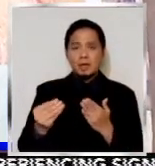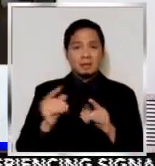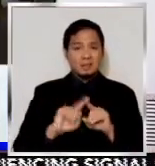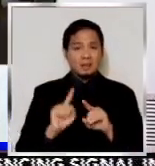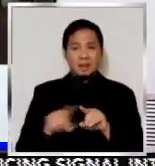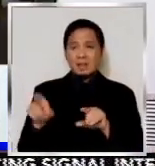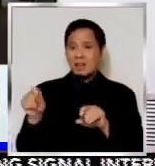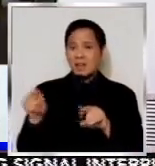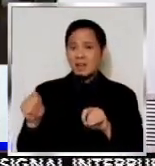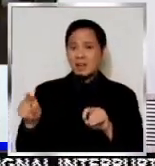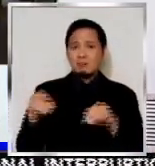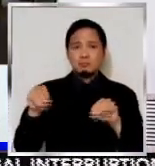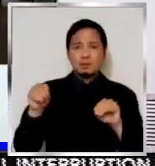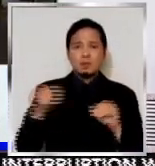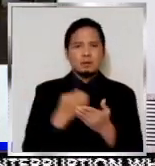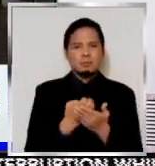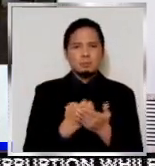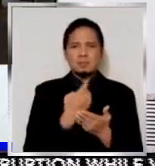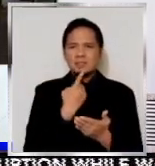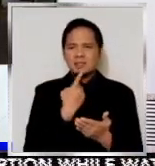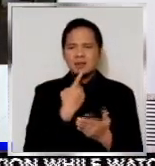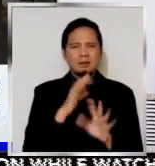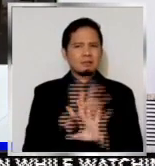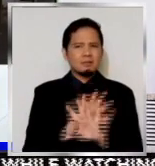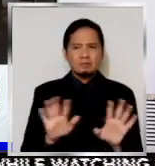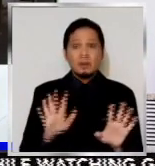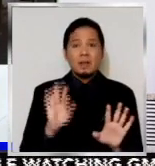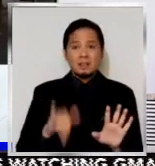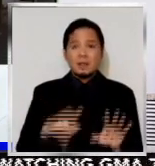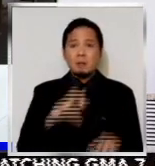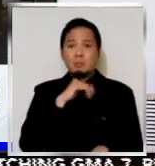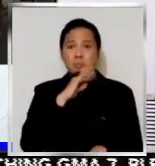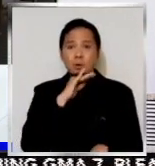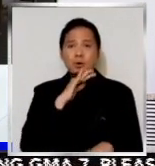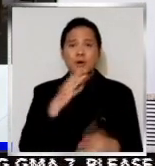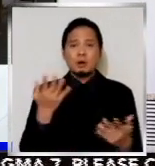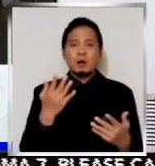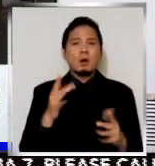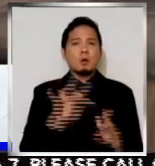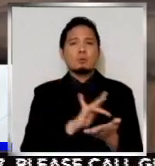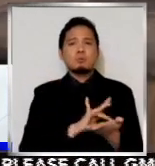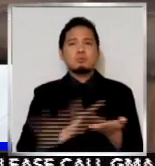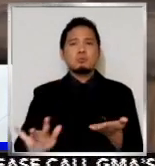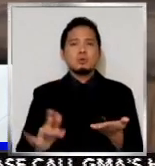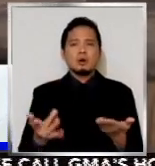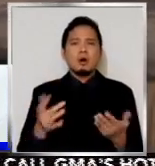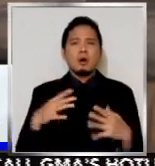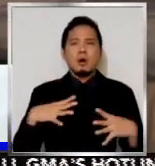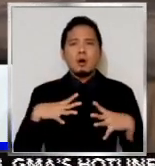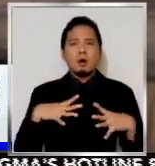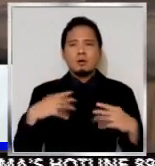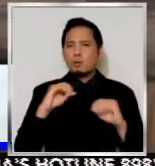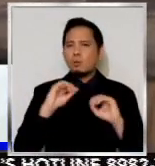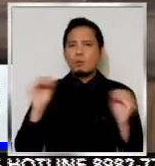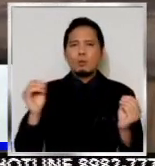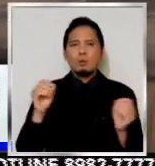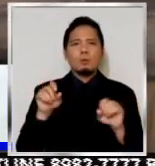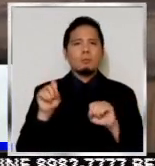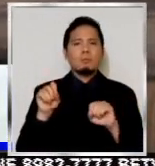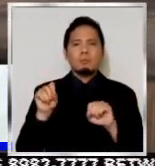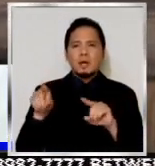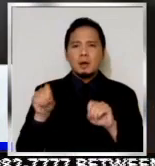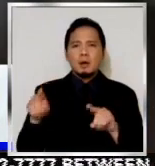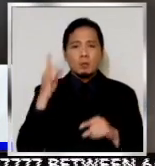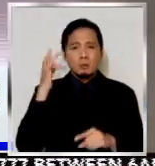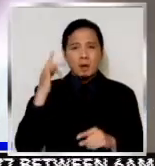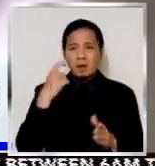ekonomista. Nauwi pa ito sa pork holiday kung saan hindi nagbenta ng baboy sa palengke dahil sobrang baba daw ng itinakdang price